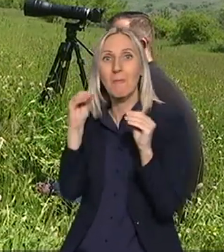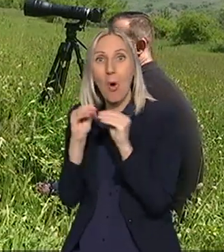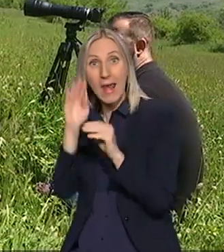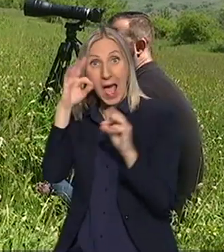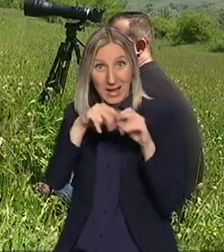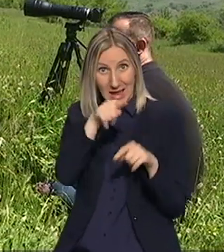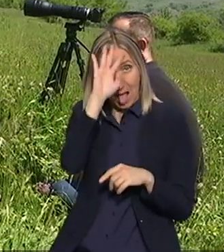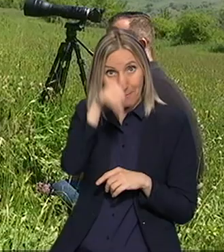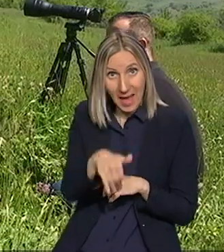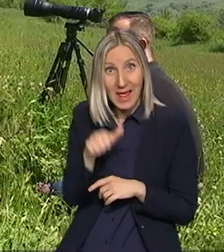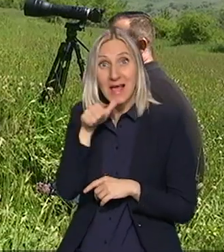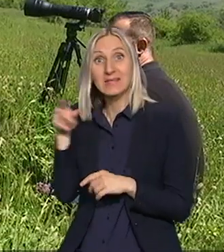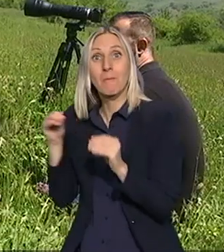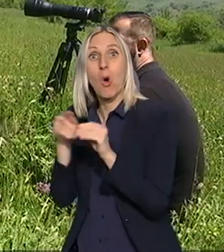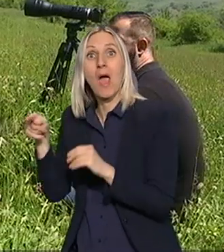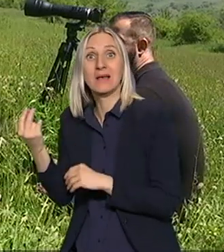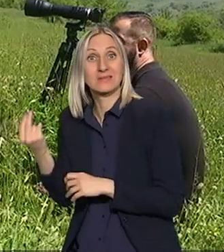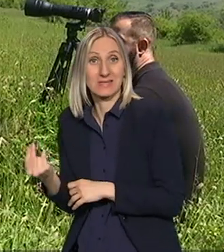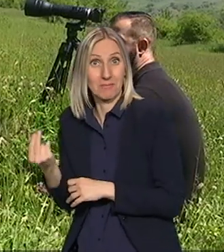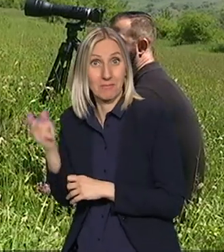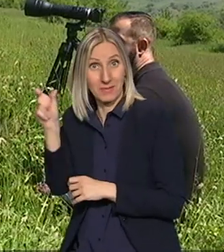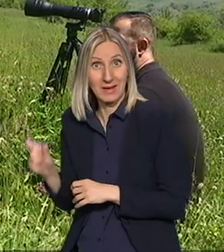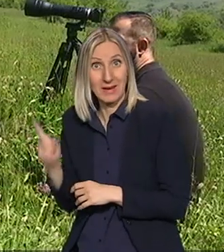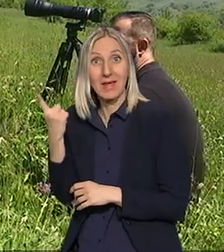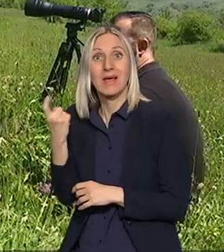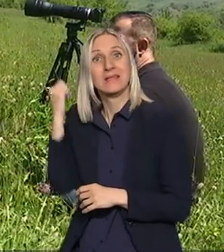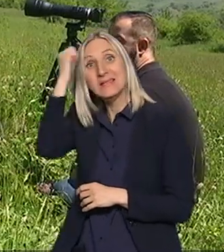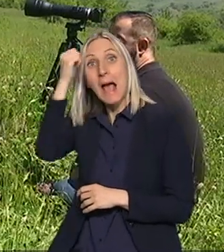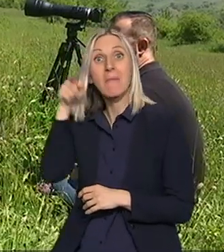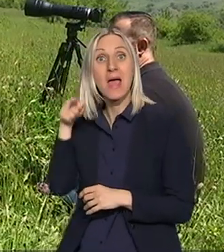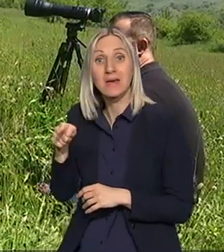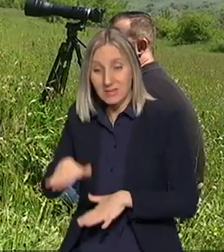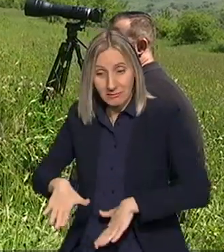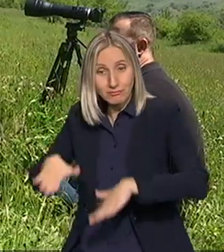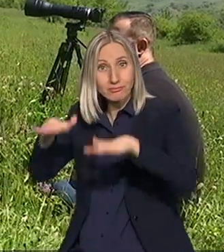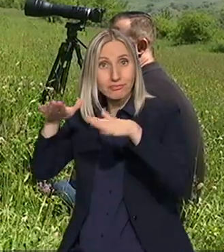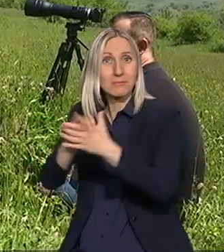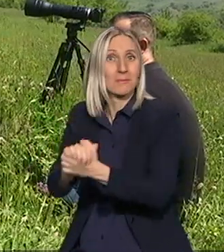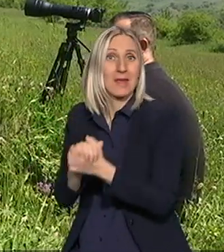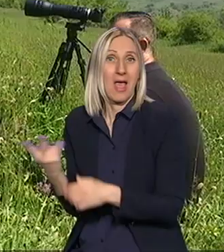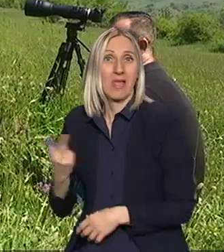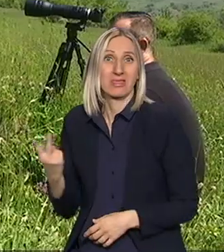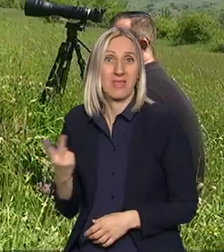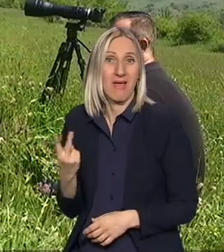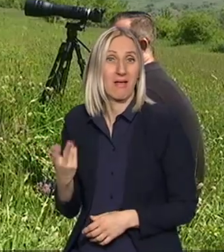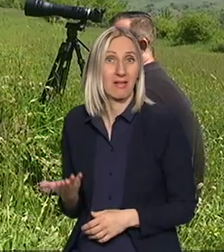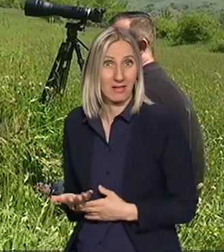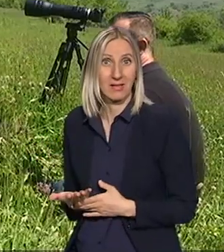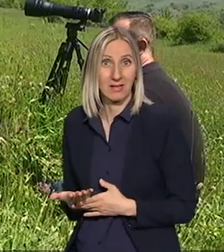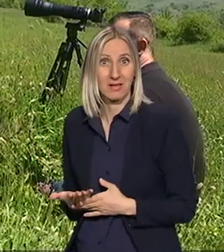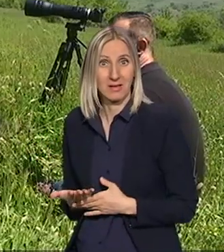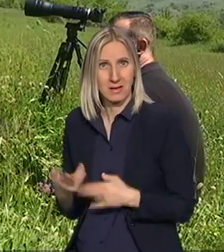i Srbina iz Kamenice, datira još od njihovog detinjstva, od najmlađeg uzrasta. Kažu skoro